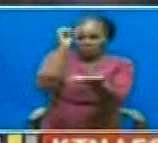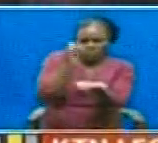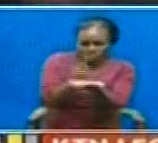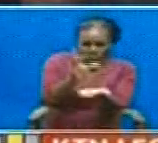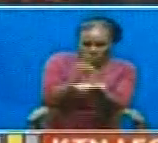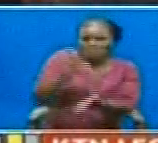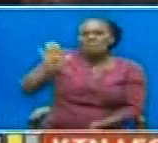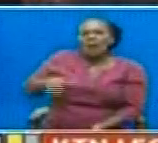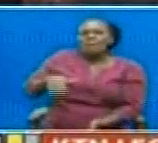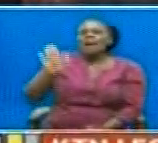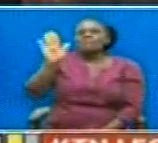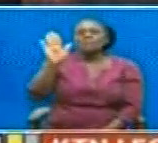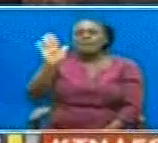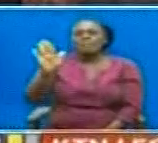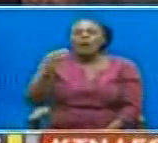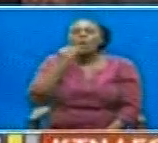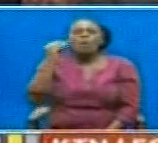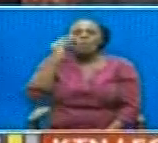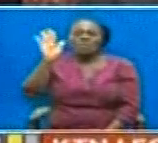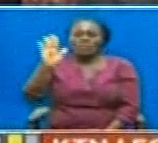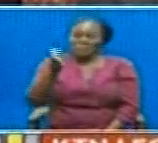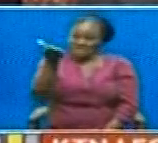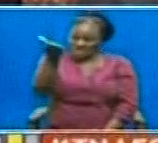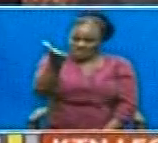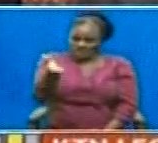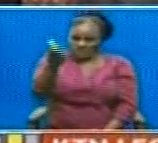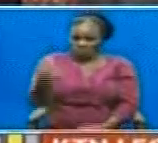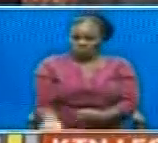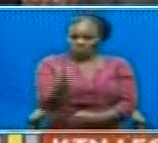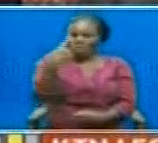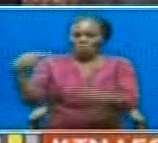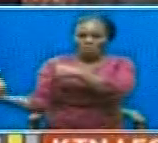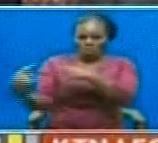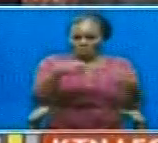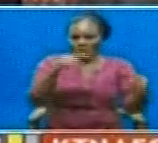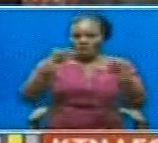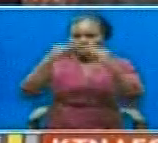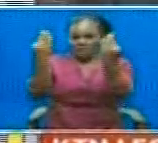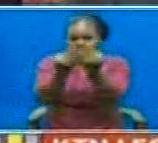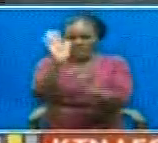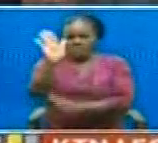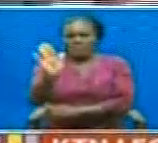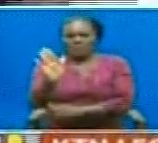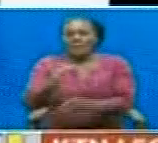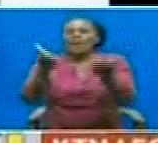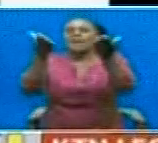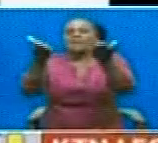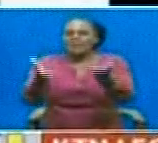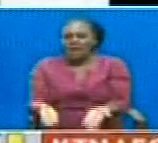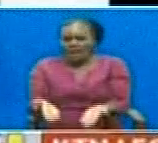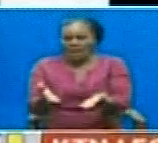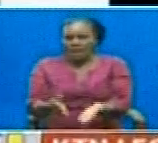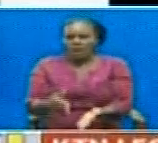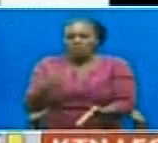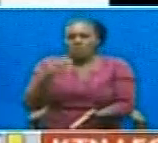kutoka kwenye nyumba aliyomjengea mjini Lome, Togo, na hilo limezua kizungumkuti kati yake na familia yao. Kwa sasa utabiri